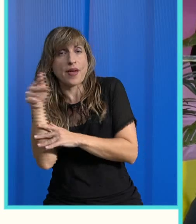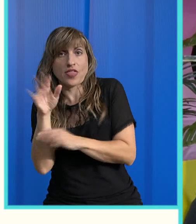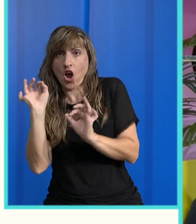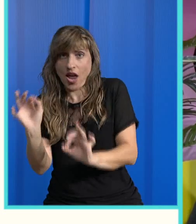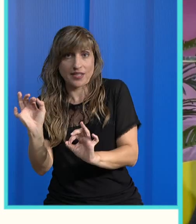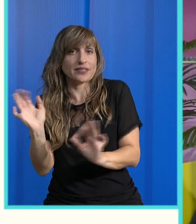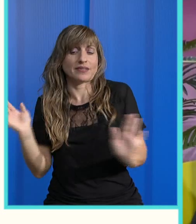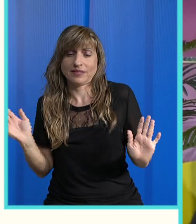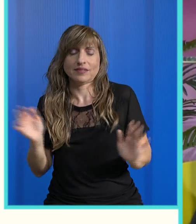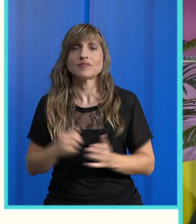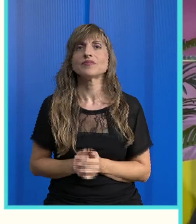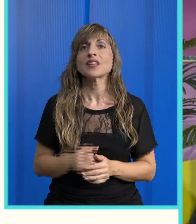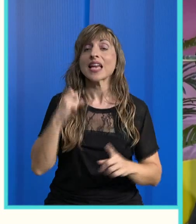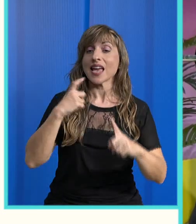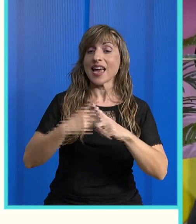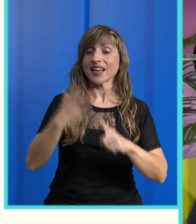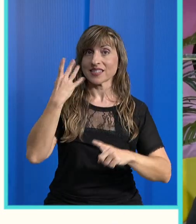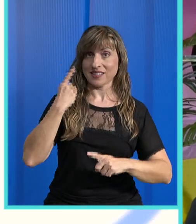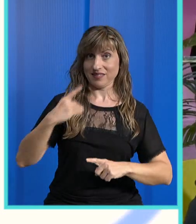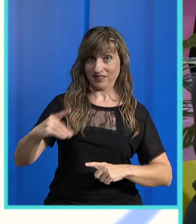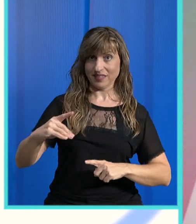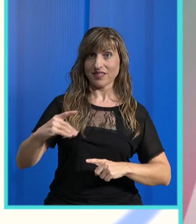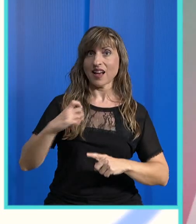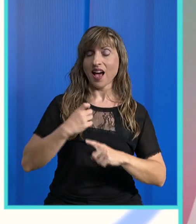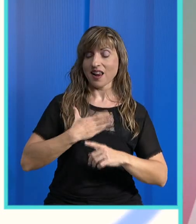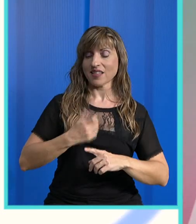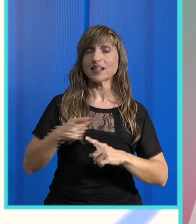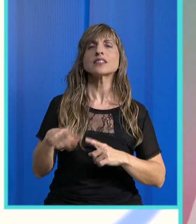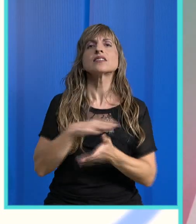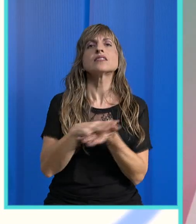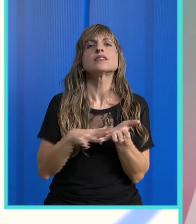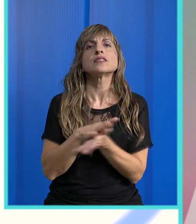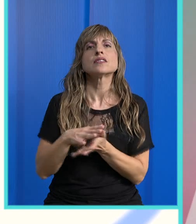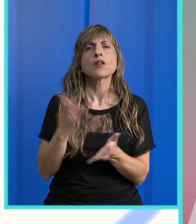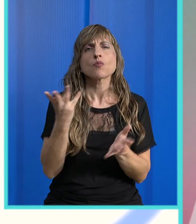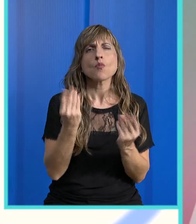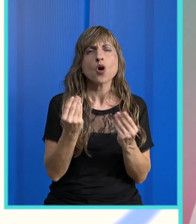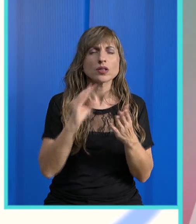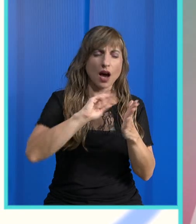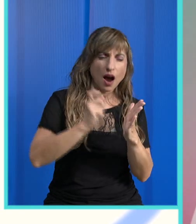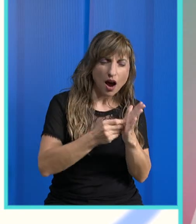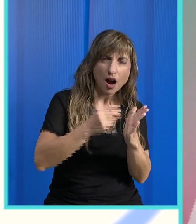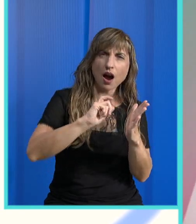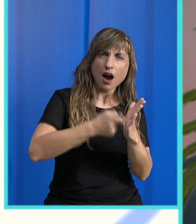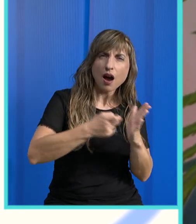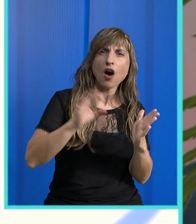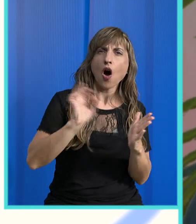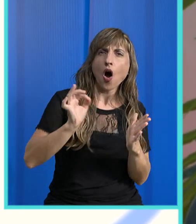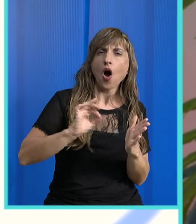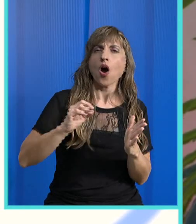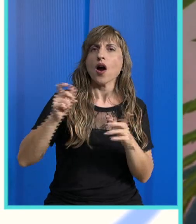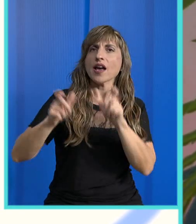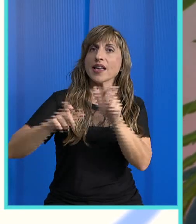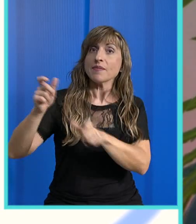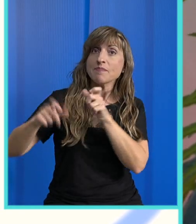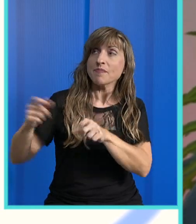'exalcaldessa i presidenta del grup de Guanyem Dolors Sabater parlar de multireincidència o d'immigració és una distracció per